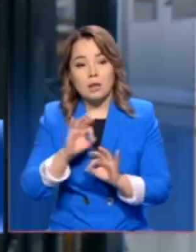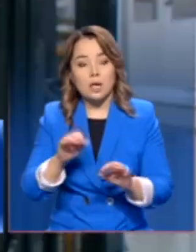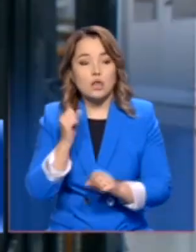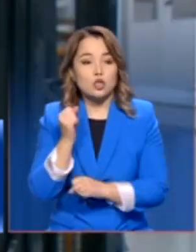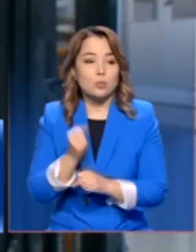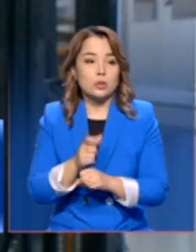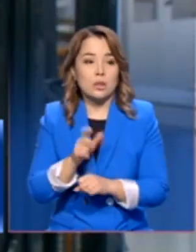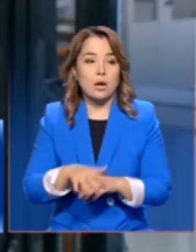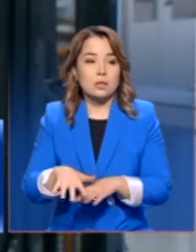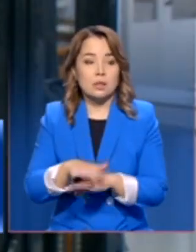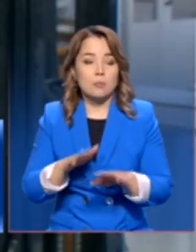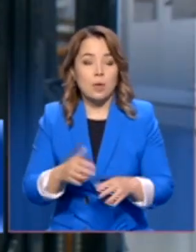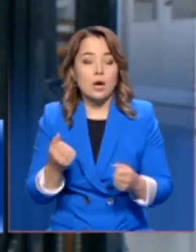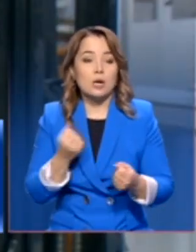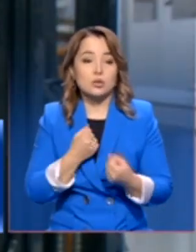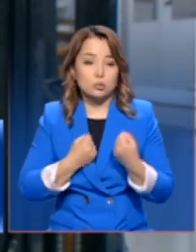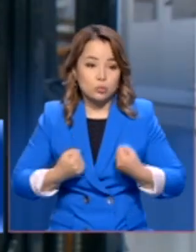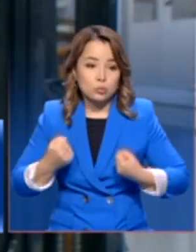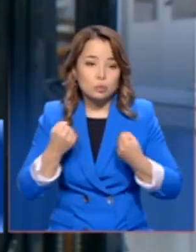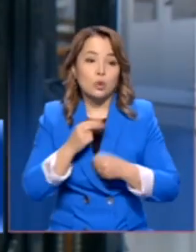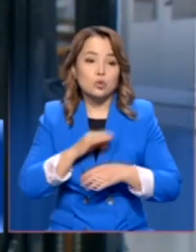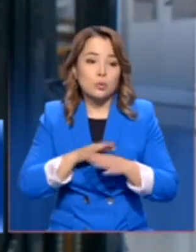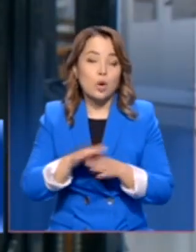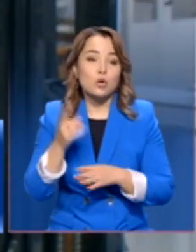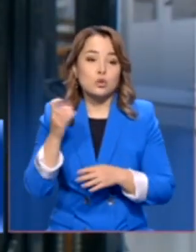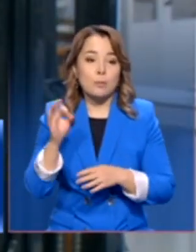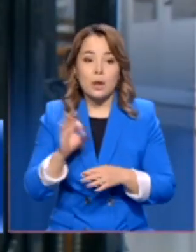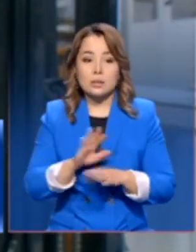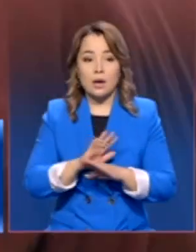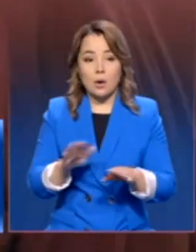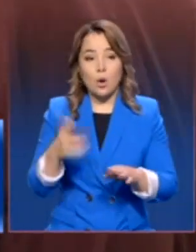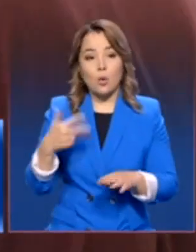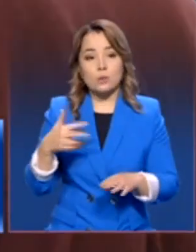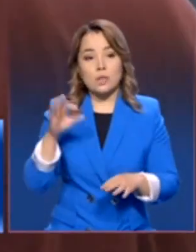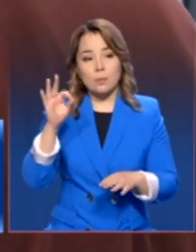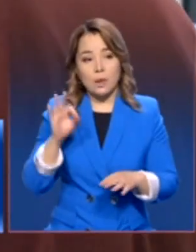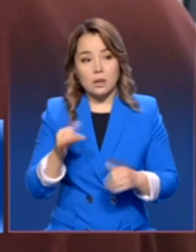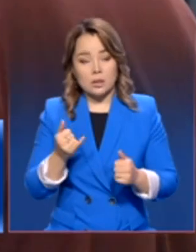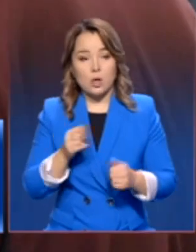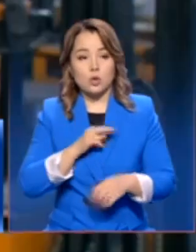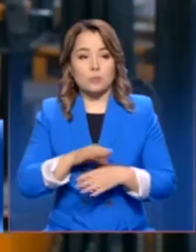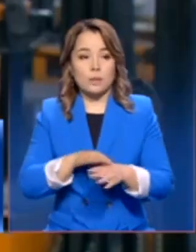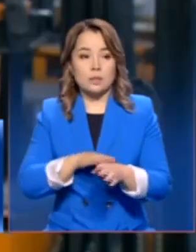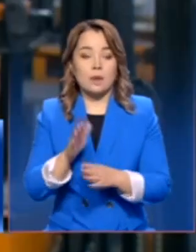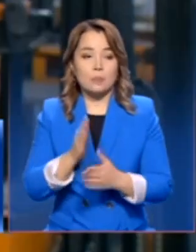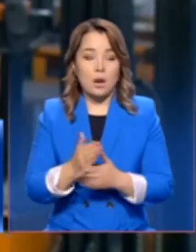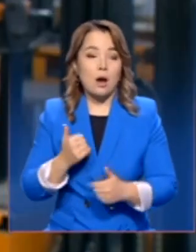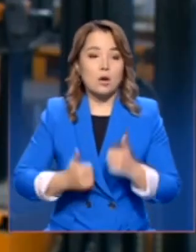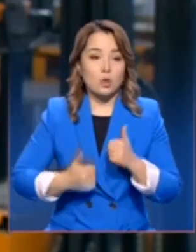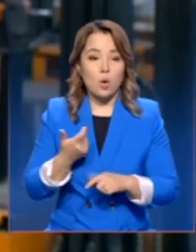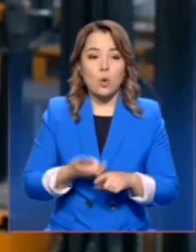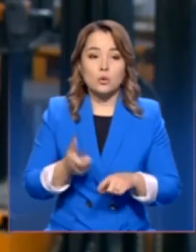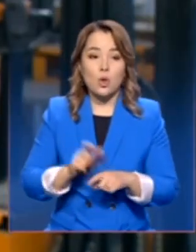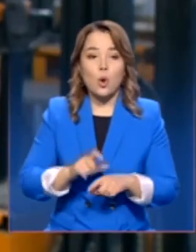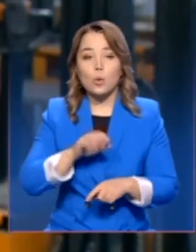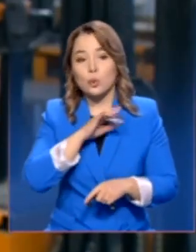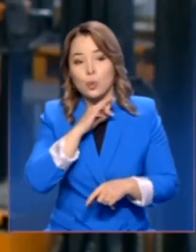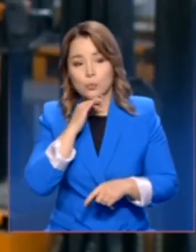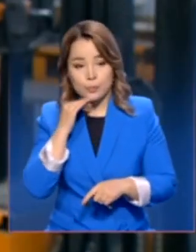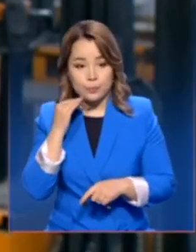жұмысшылар. Негізгі нагрузкасы ондай 100%-да емес. 30%-ға қазір жұмыс істеп отырмыз. Конкуренция көп та, мысалы.